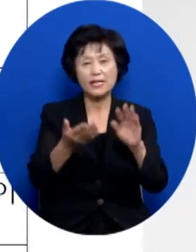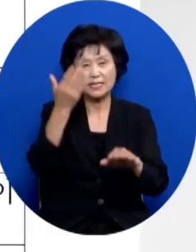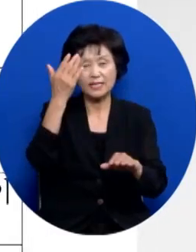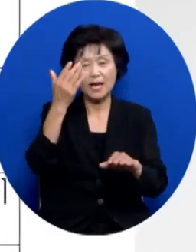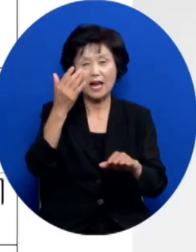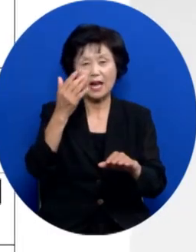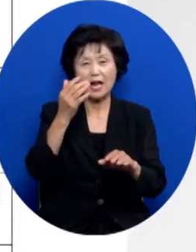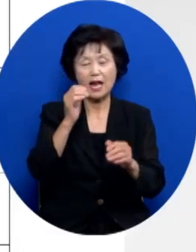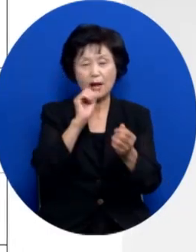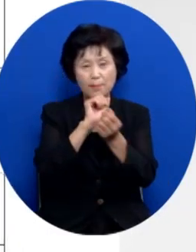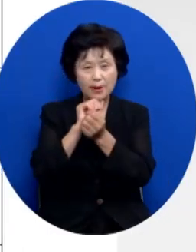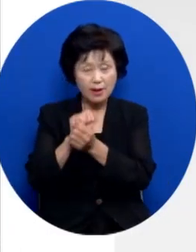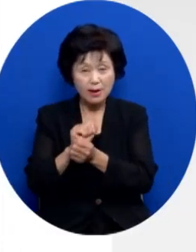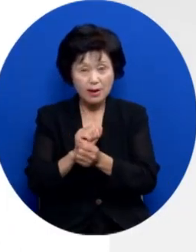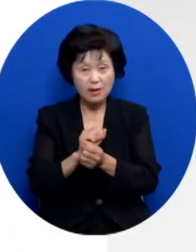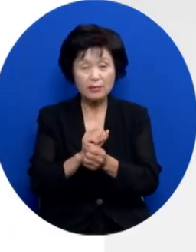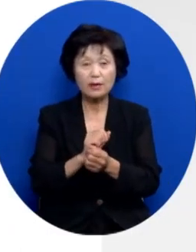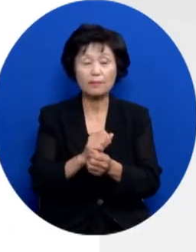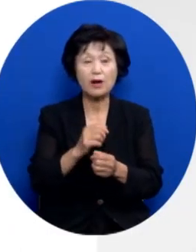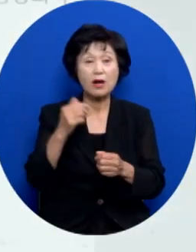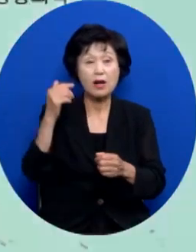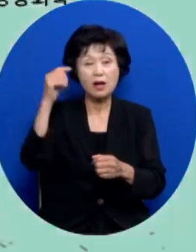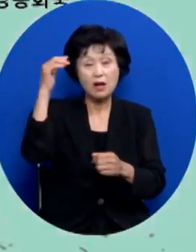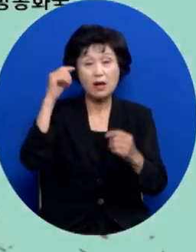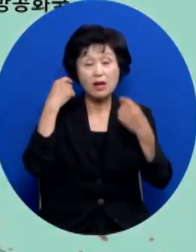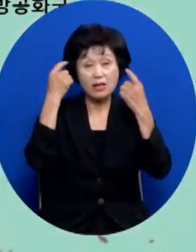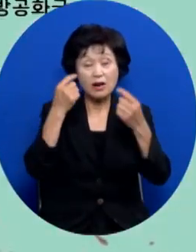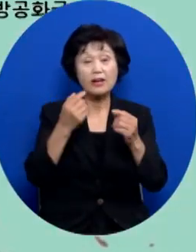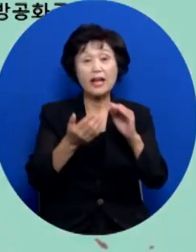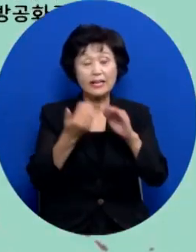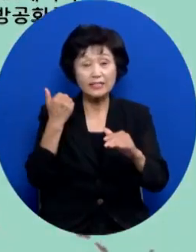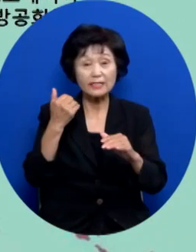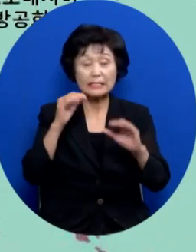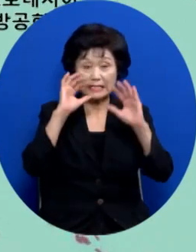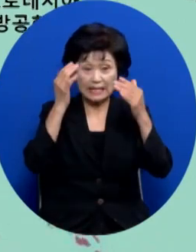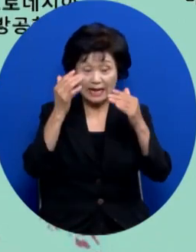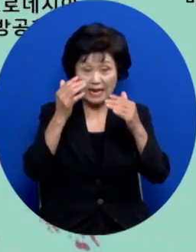당부했습니다. 질병청은 여행 전 방문 국가의 감염병 정보를